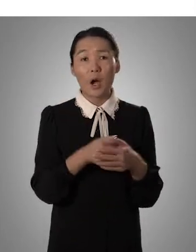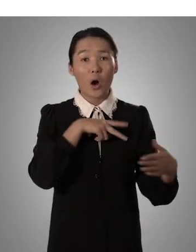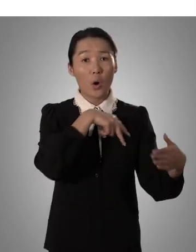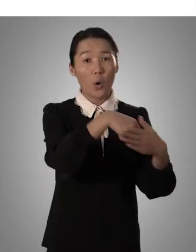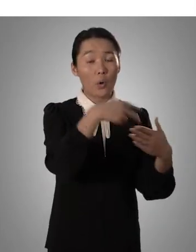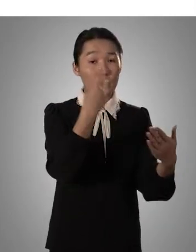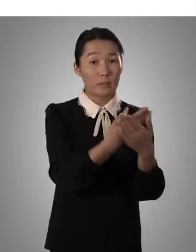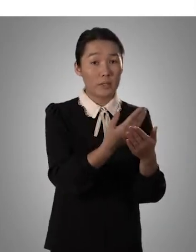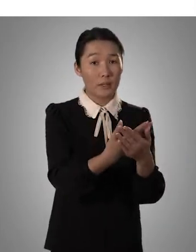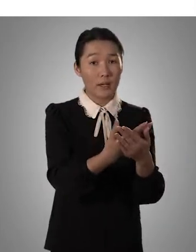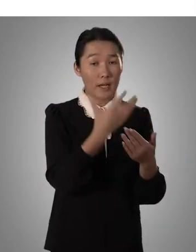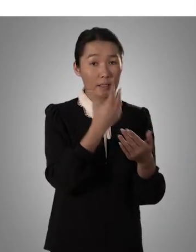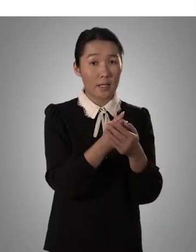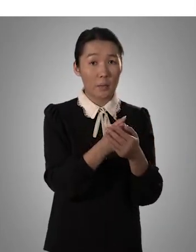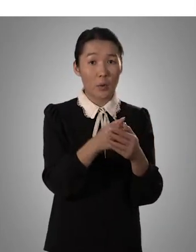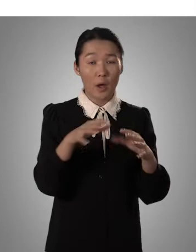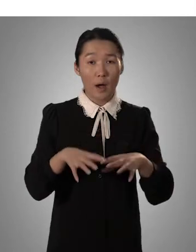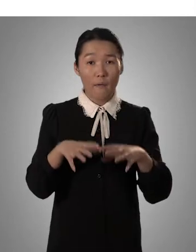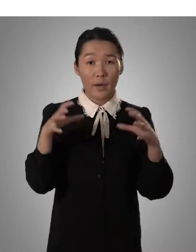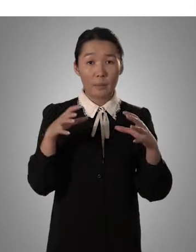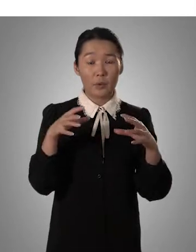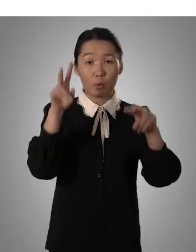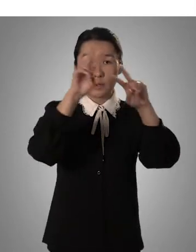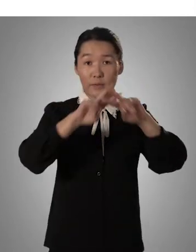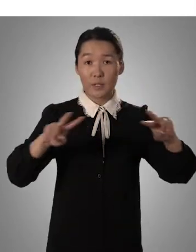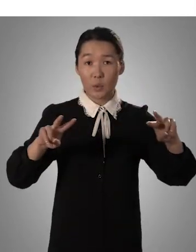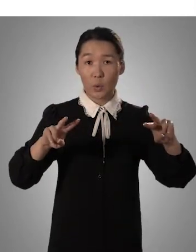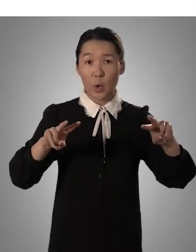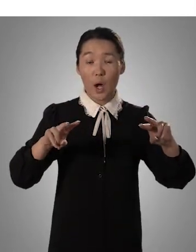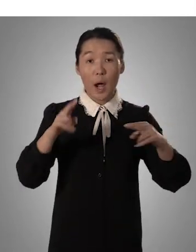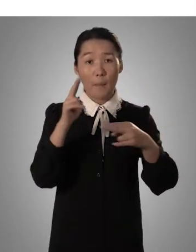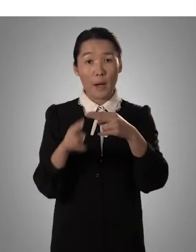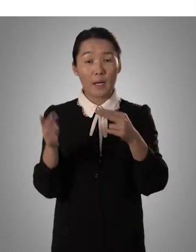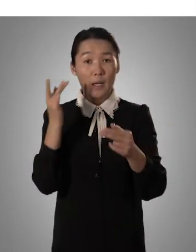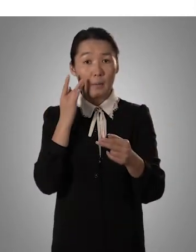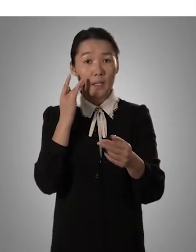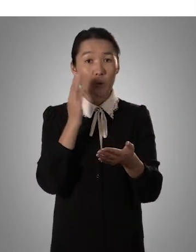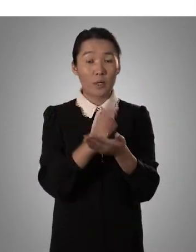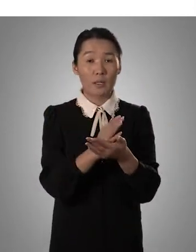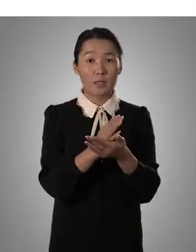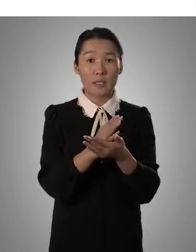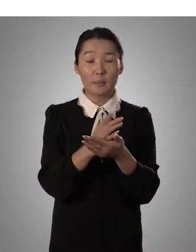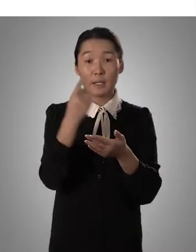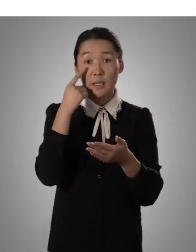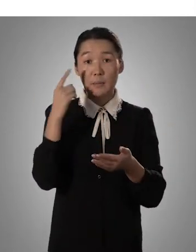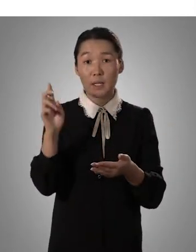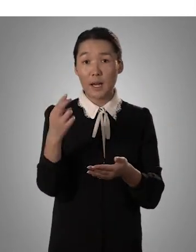представляет собой выпуклую пятиконечную звезду по краям которой закреплены бриллианта круг